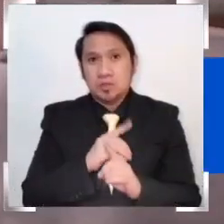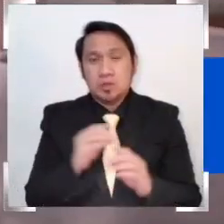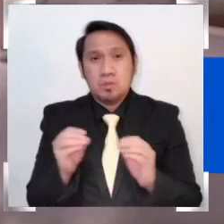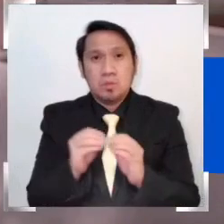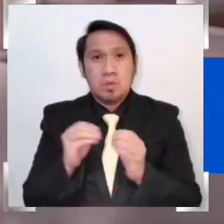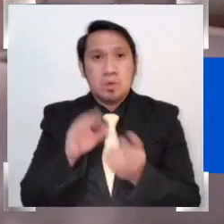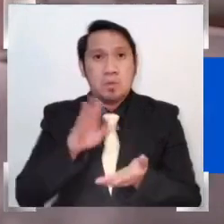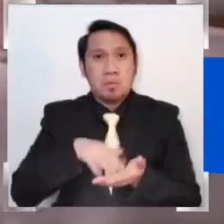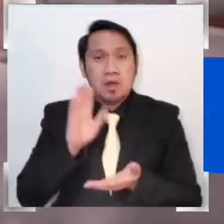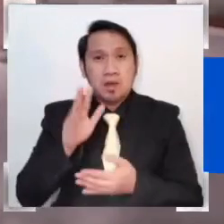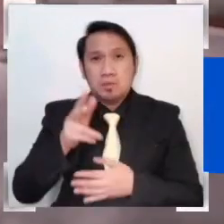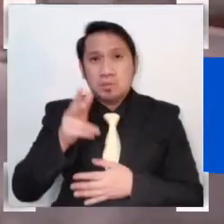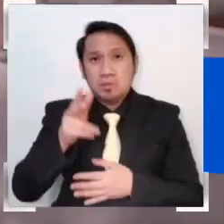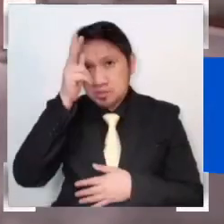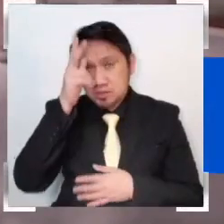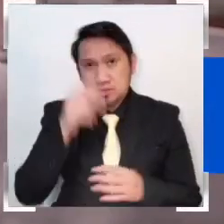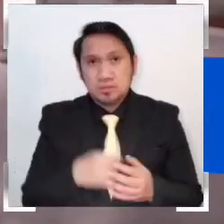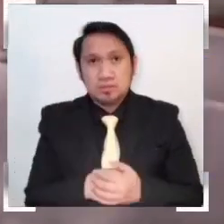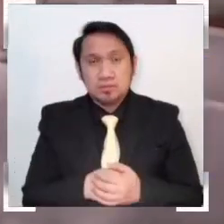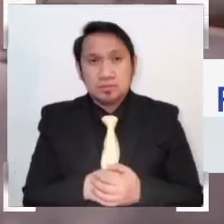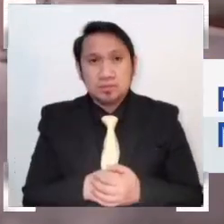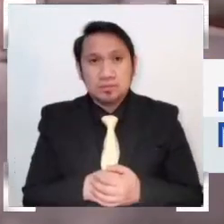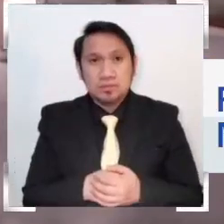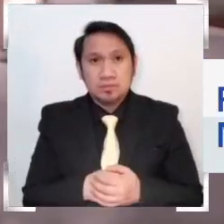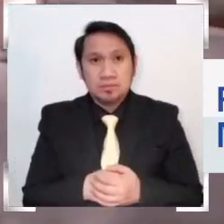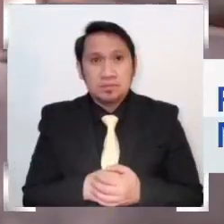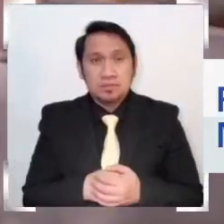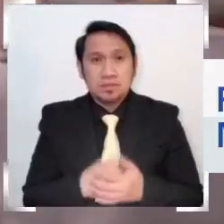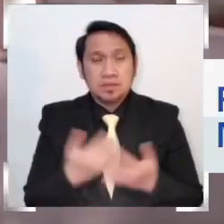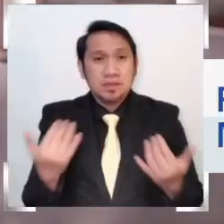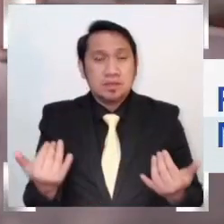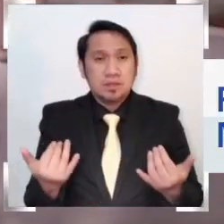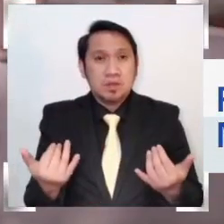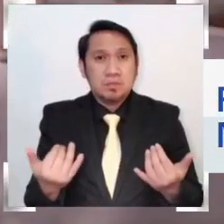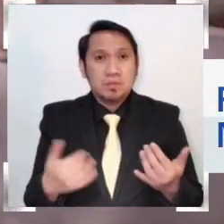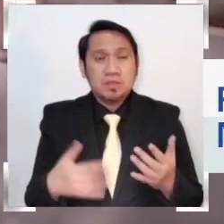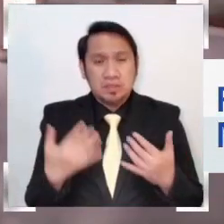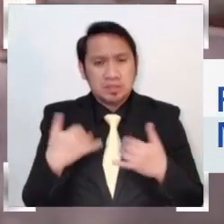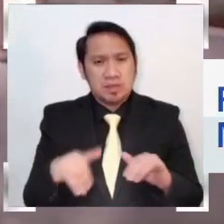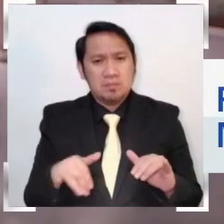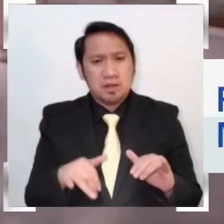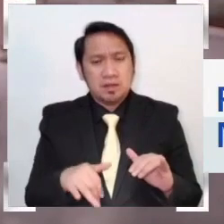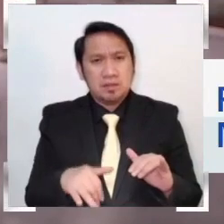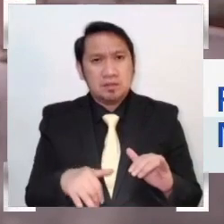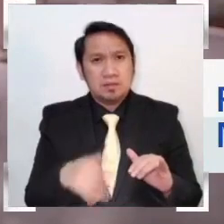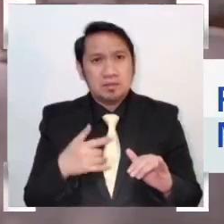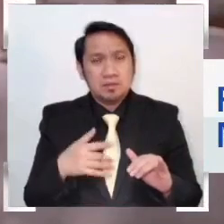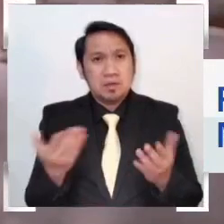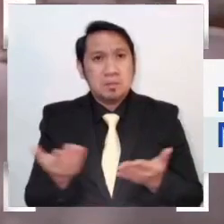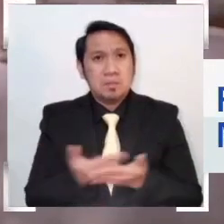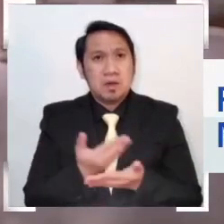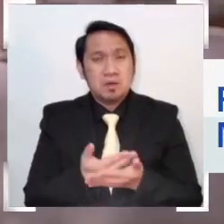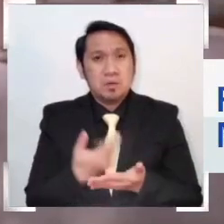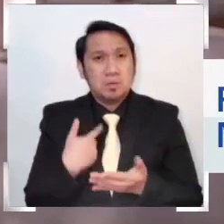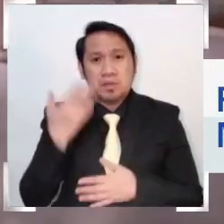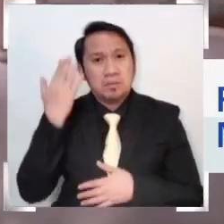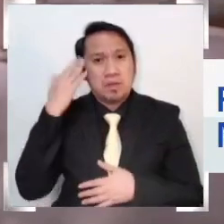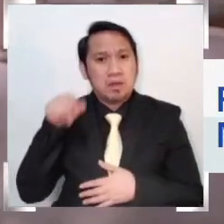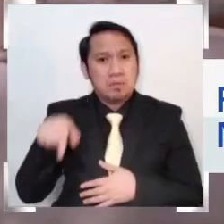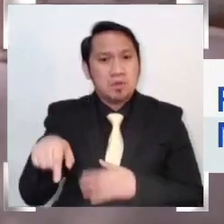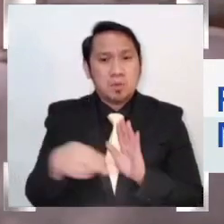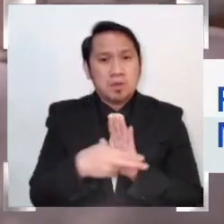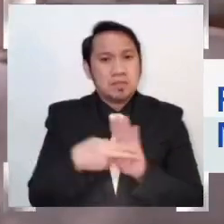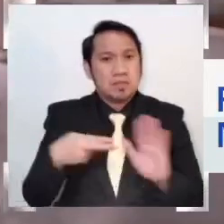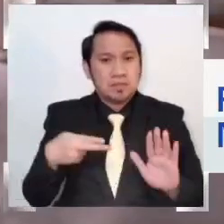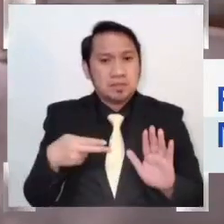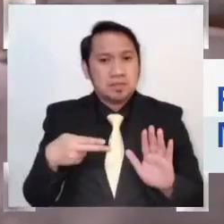manok. Pero? Yun, baba pa rin yung presyo namin kasi bago pa dito, hindi pa rin kilala sa mga tao dito. Tsaka yung